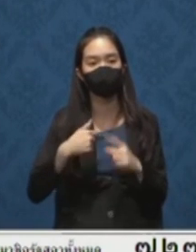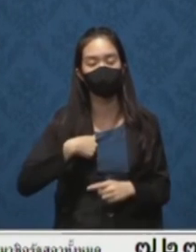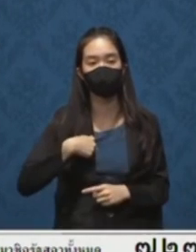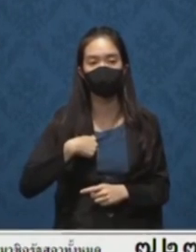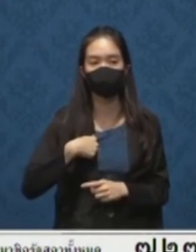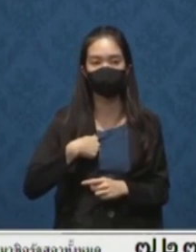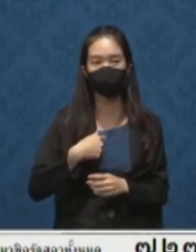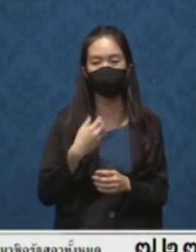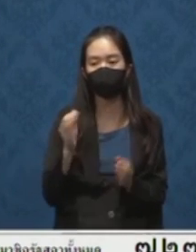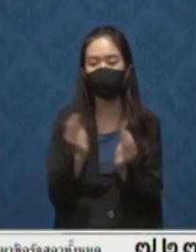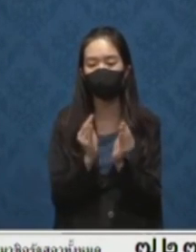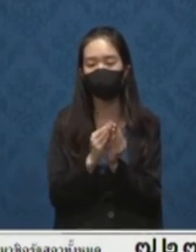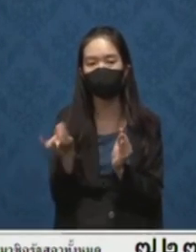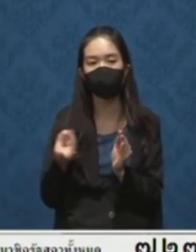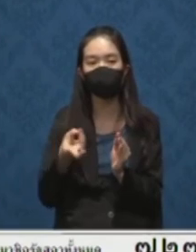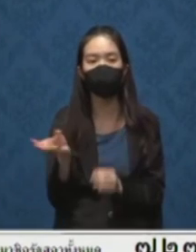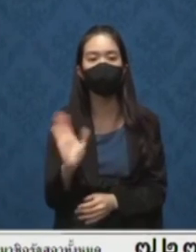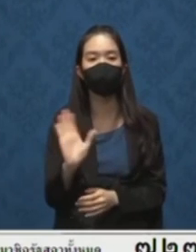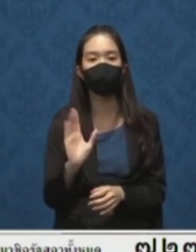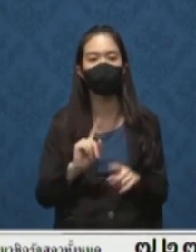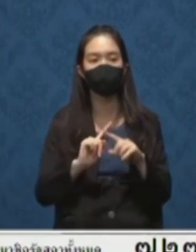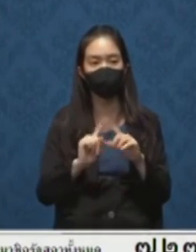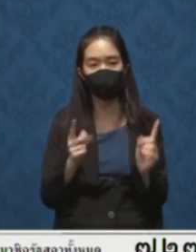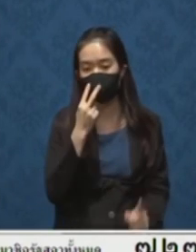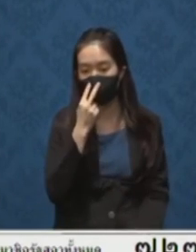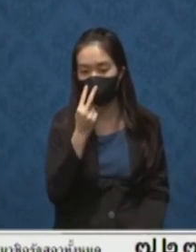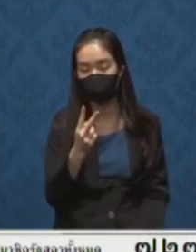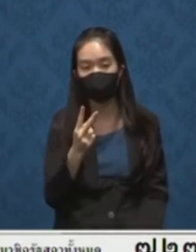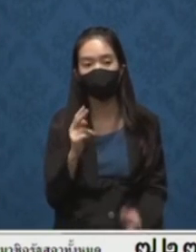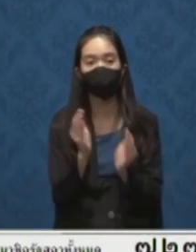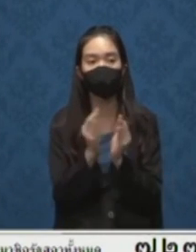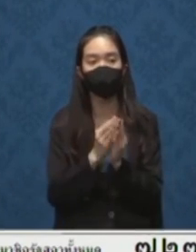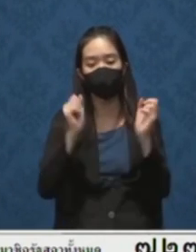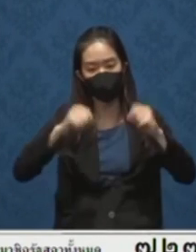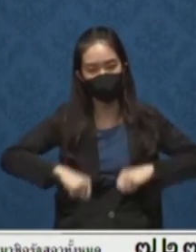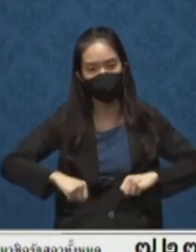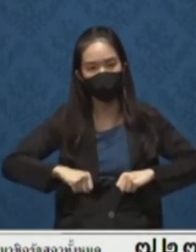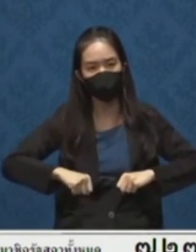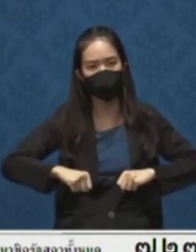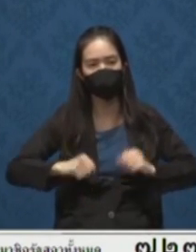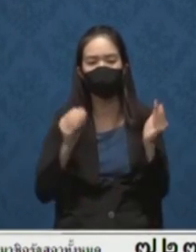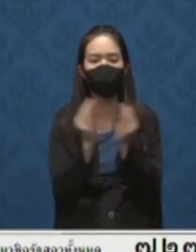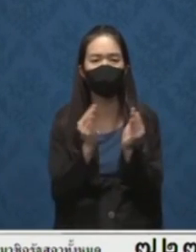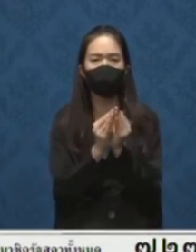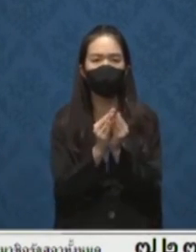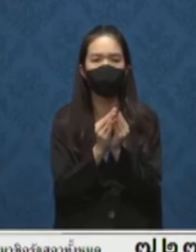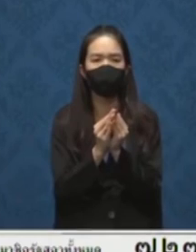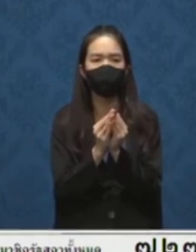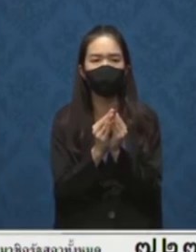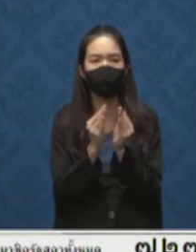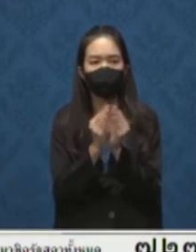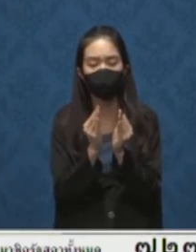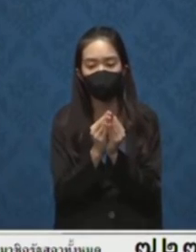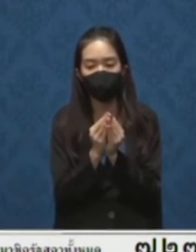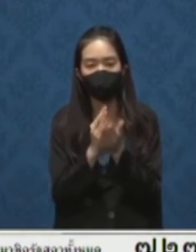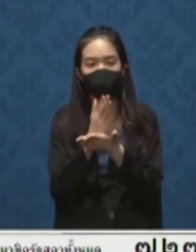นสามแลครับภาพรวมของการลงมัตติทั้งหมดก็ไม่ถึงกึ่งหนึ่งของสมาชิรัฐษภาทั้ง